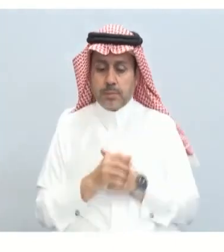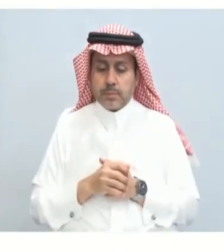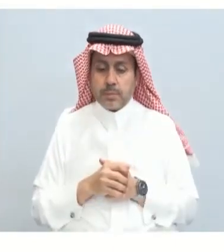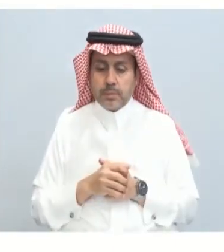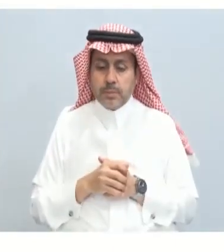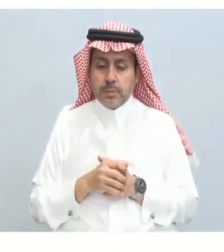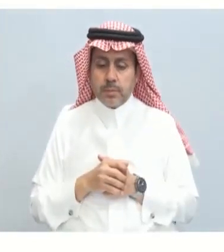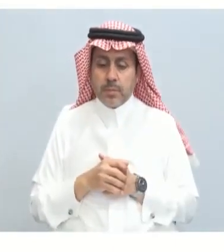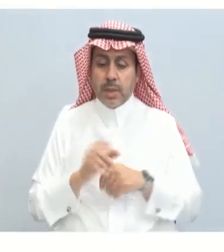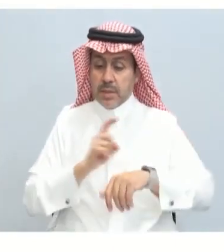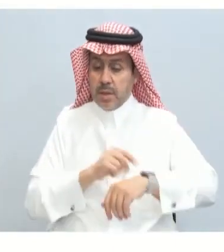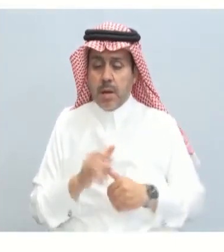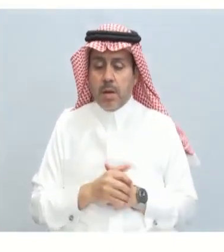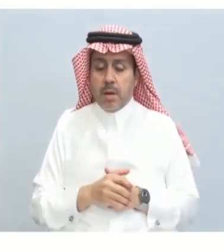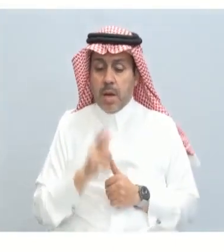الساعه